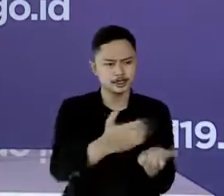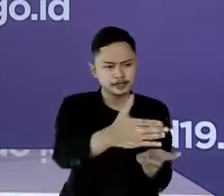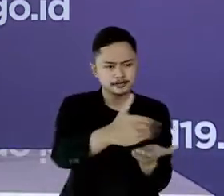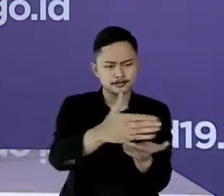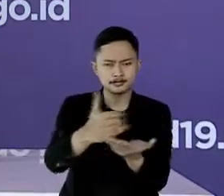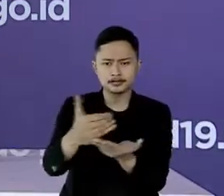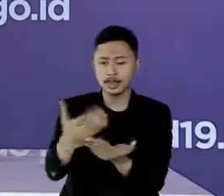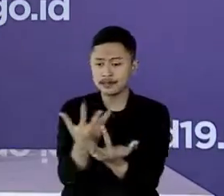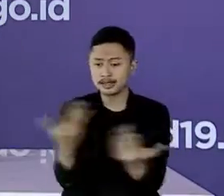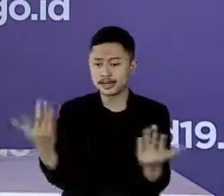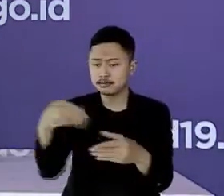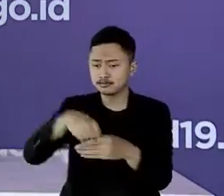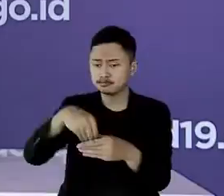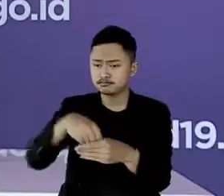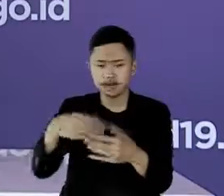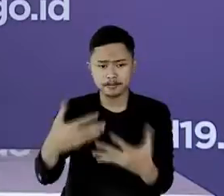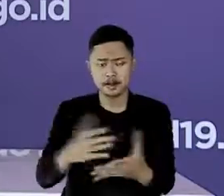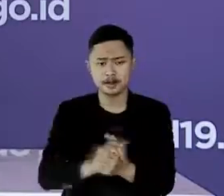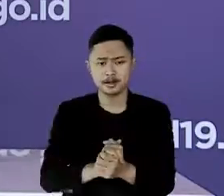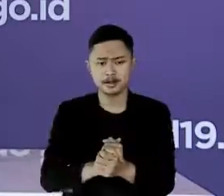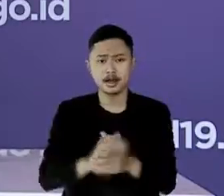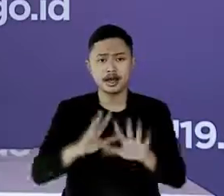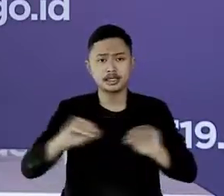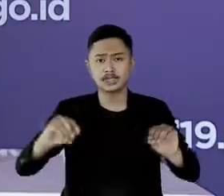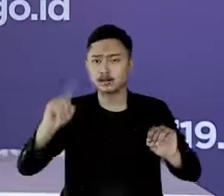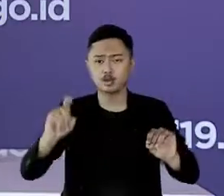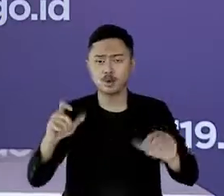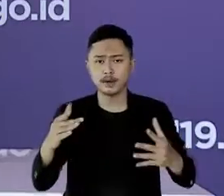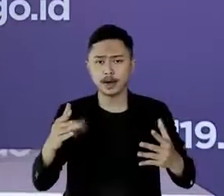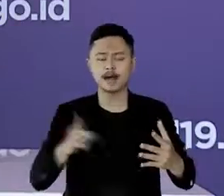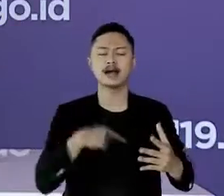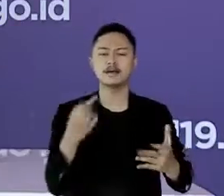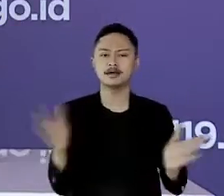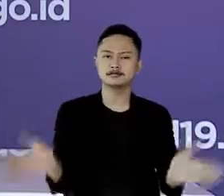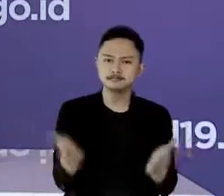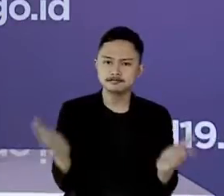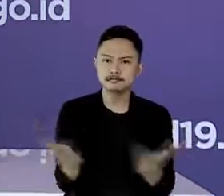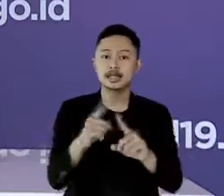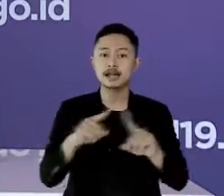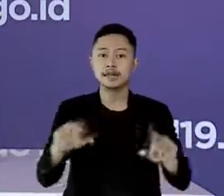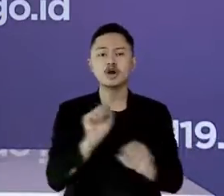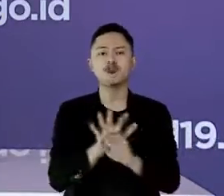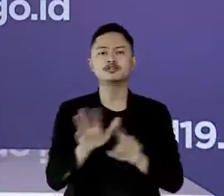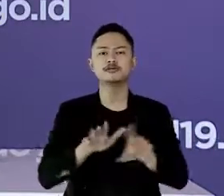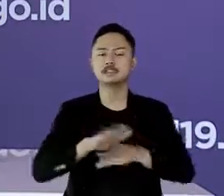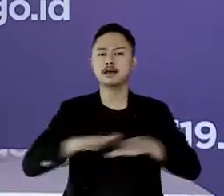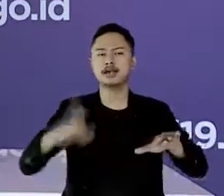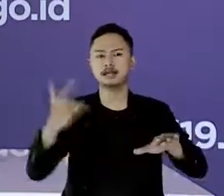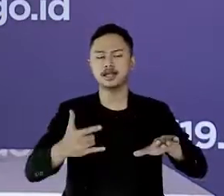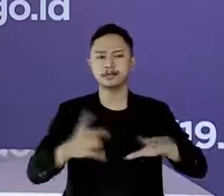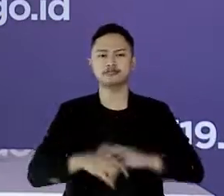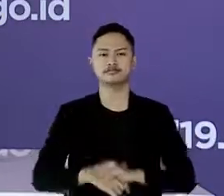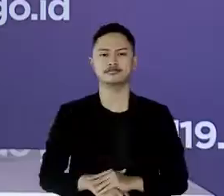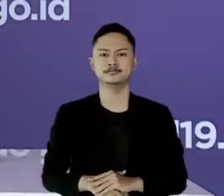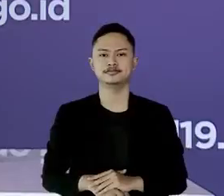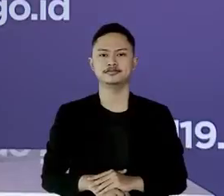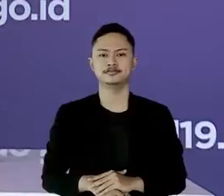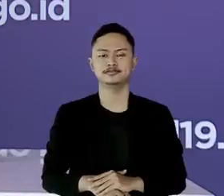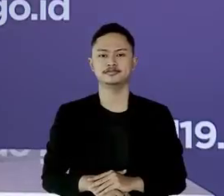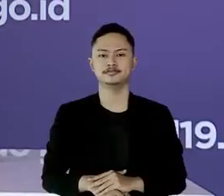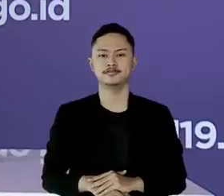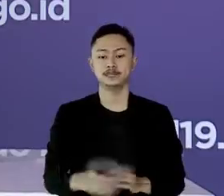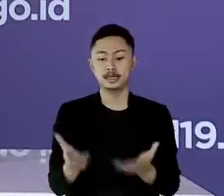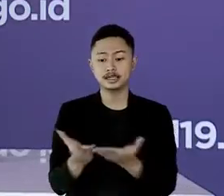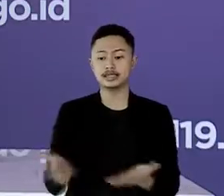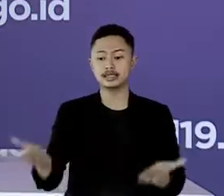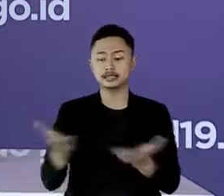masyarakat agar tetap produktif melakukan pembangunan namun tetap aman coffe 19 pembukaan sektor